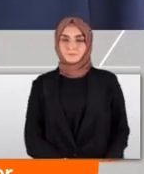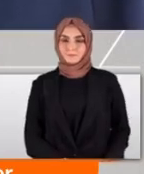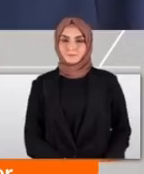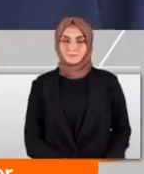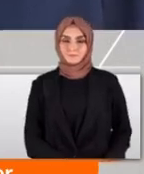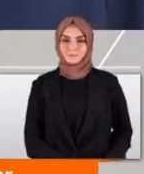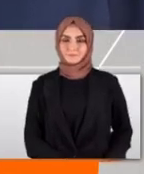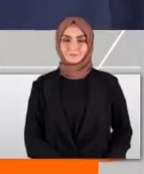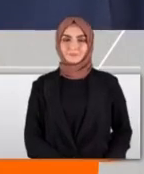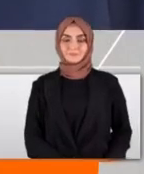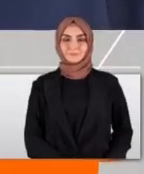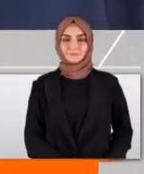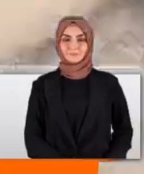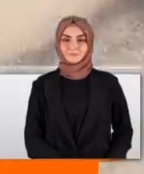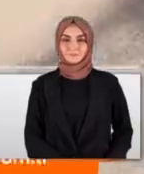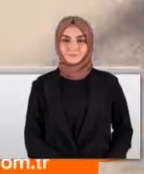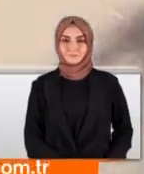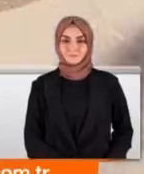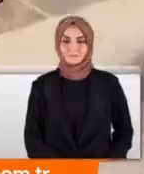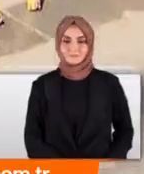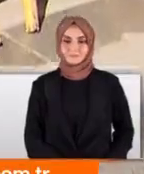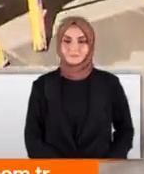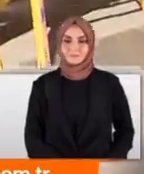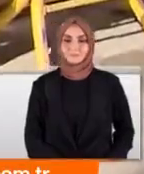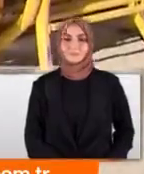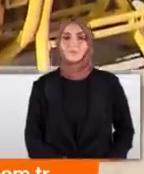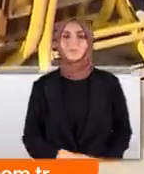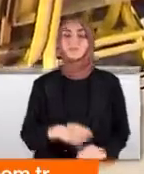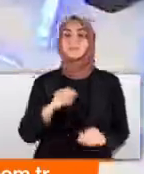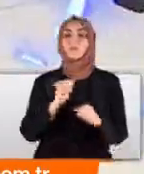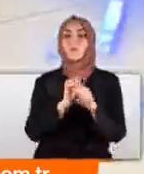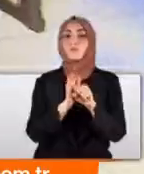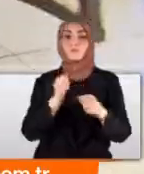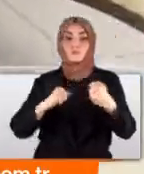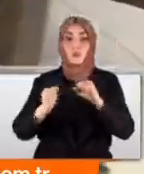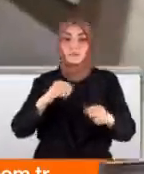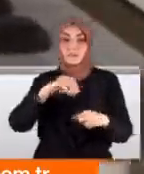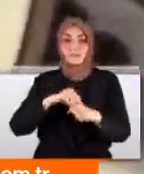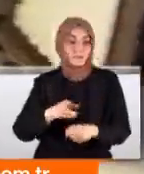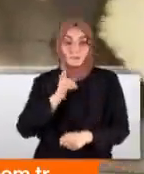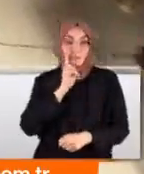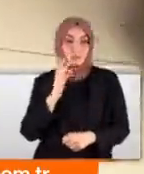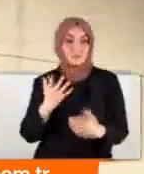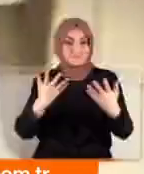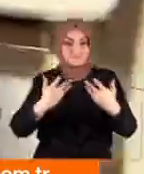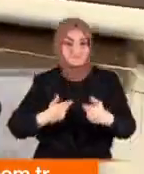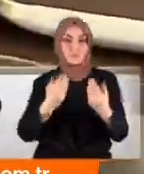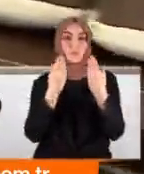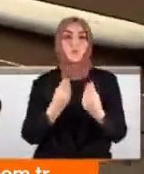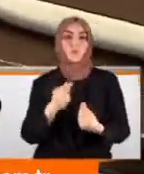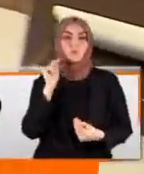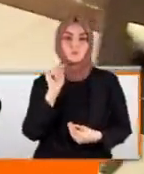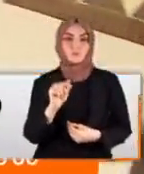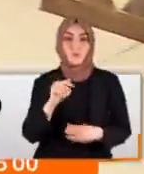gerekirse bir esneme yapılabilir. Salgınla mücadelede gelinen son nokta değerlendirilecek. Önlemler kapsamında